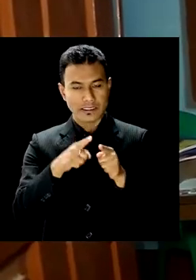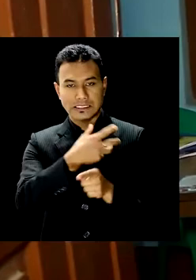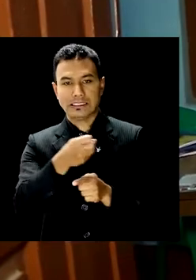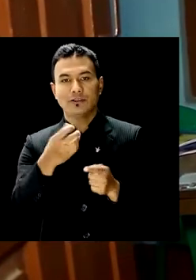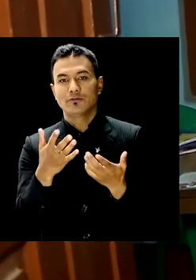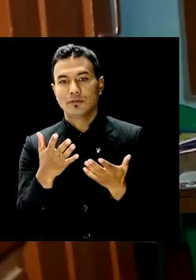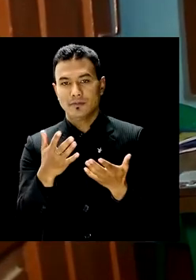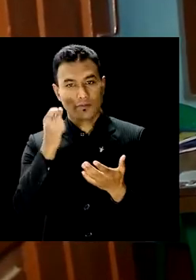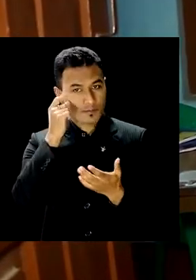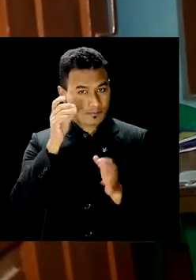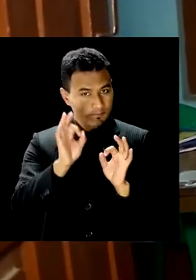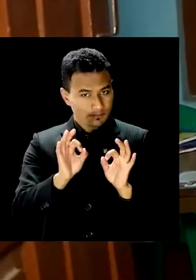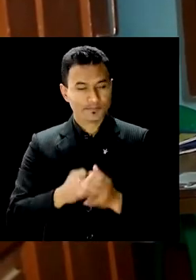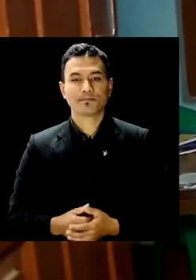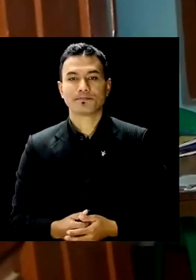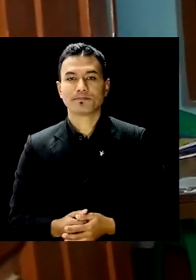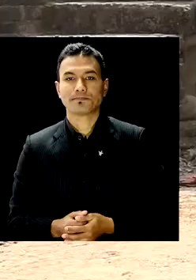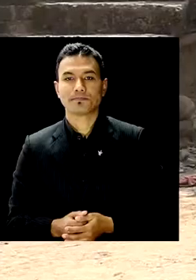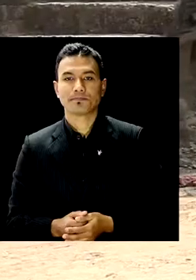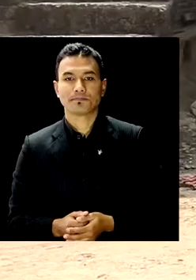पनि निकाल्दैन, बुझ्नुभयो नि।